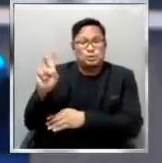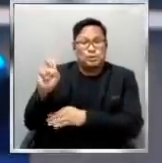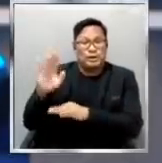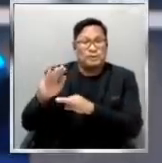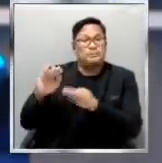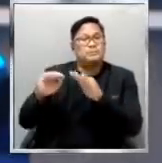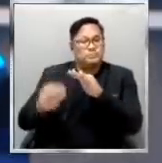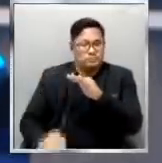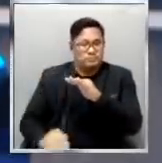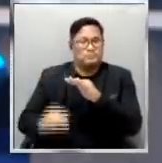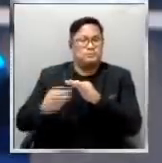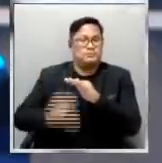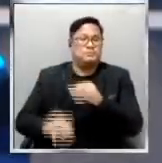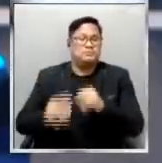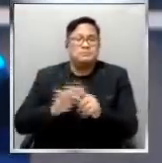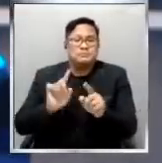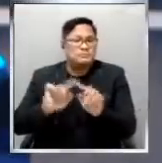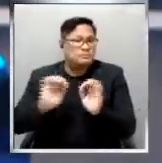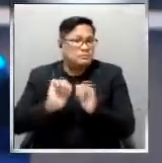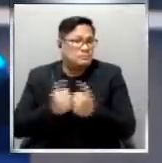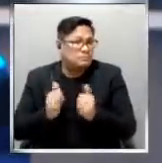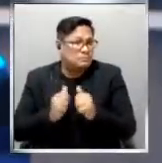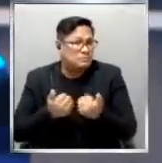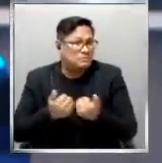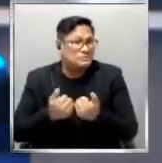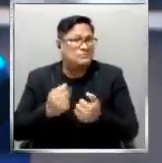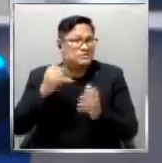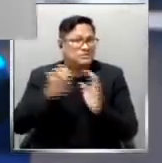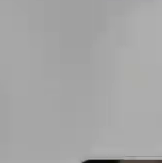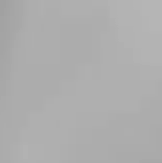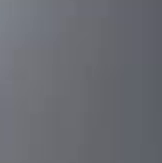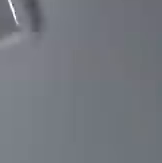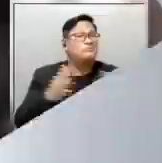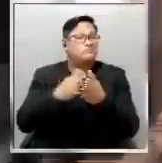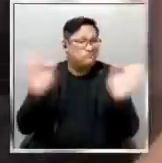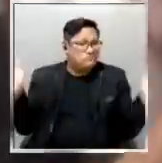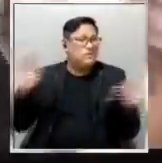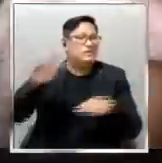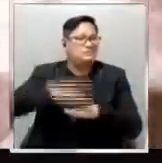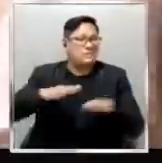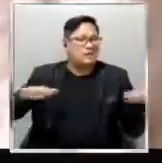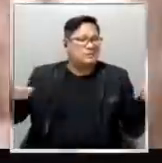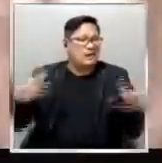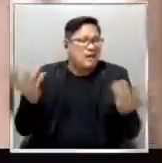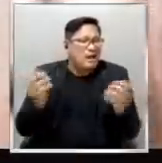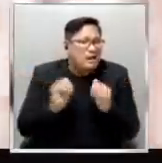paano naman daw yung malalaking bata? Nakatutok si Dano Tingkungko.